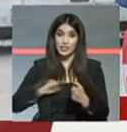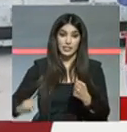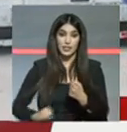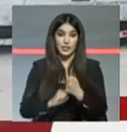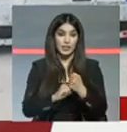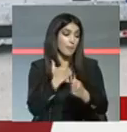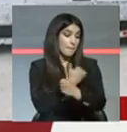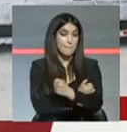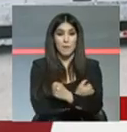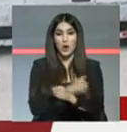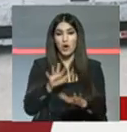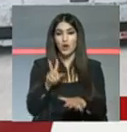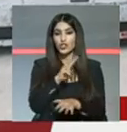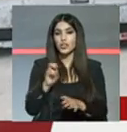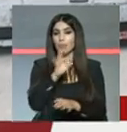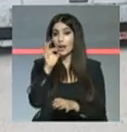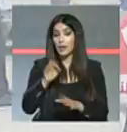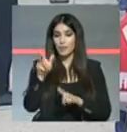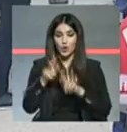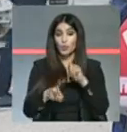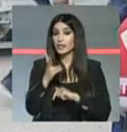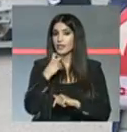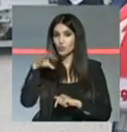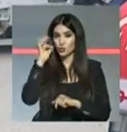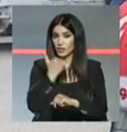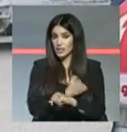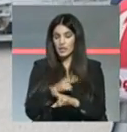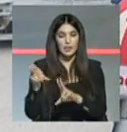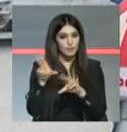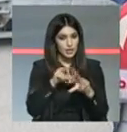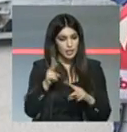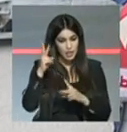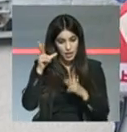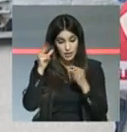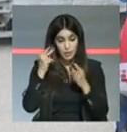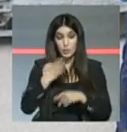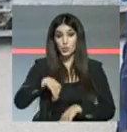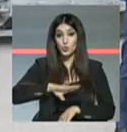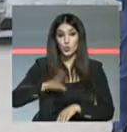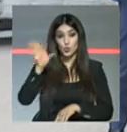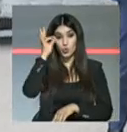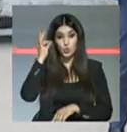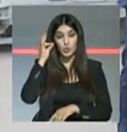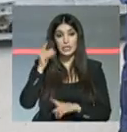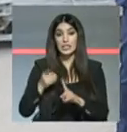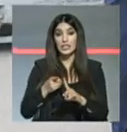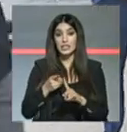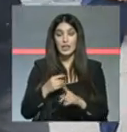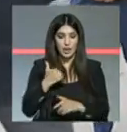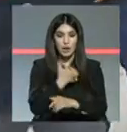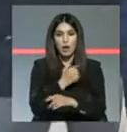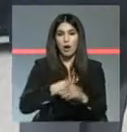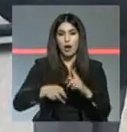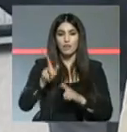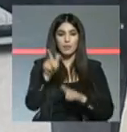في تطعيم قرابة 20% من التونسيين، كما وجب التنويه بدور تونس في مساعيها الرامية لتلقيح